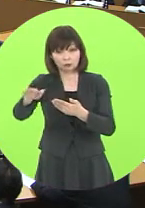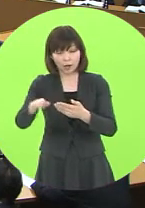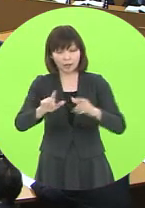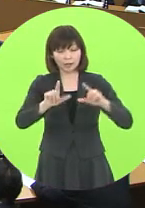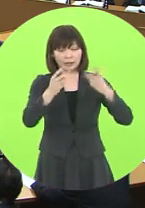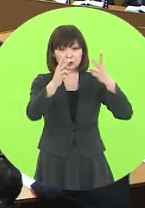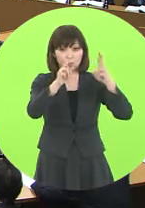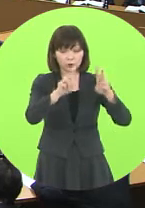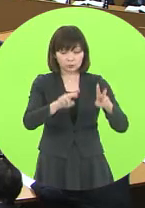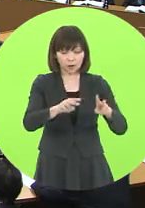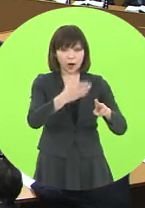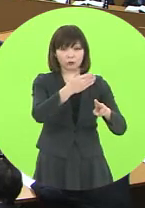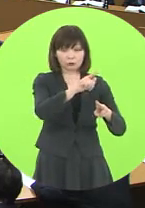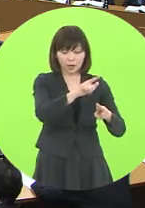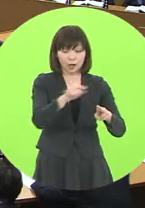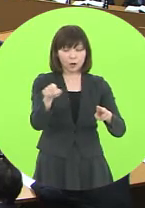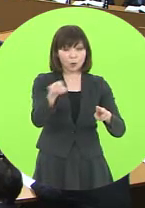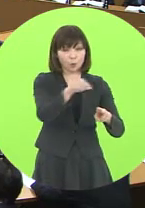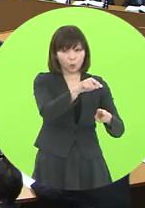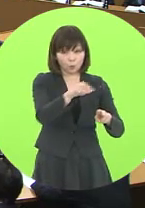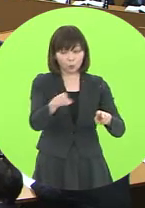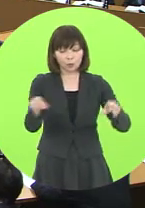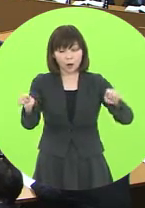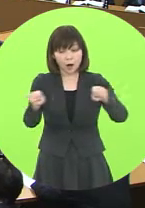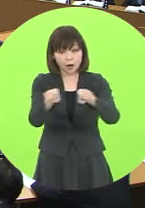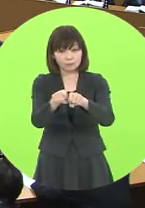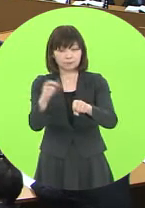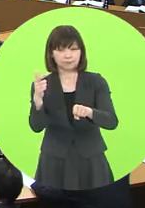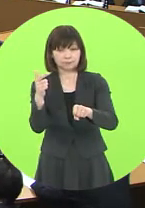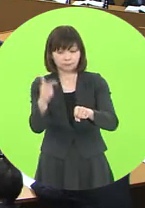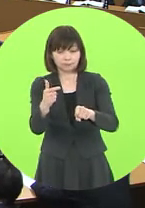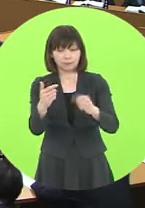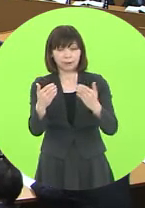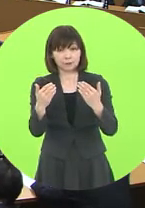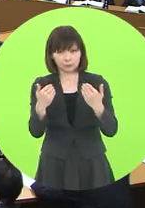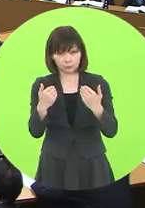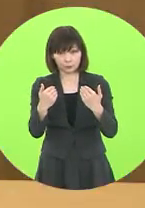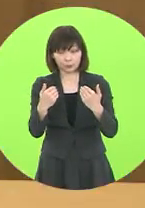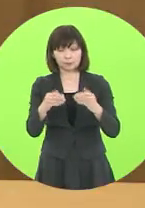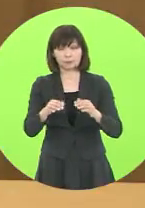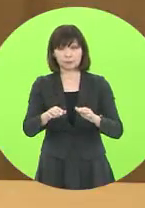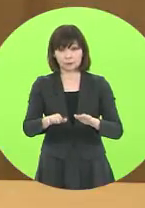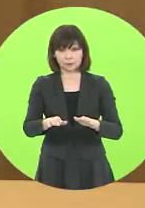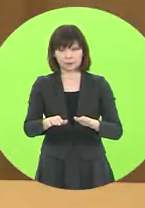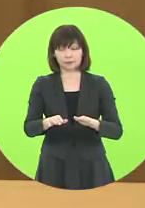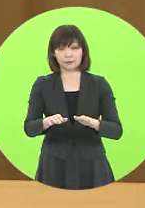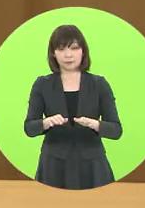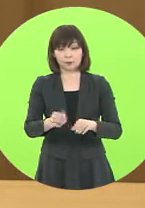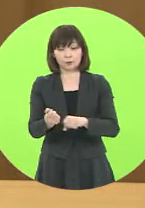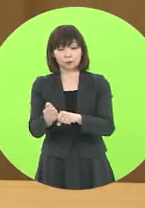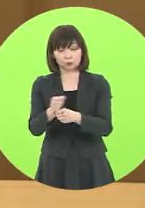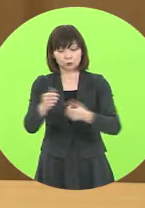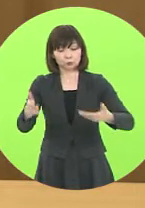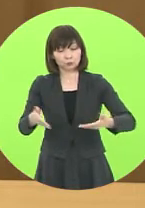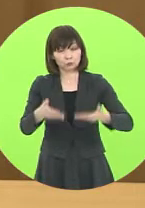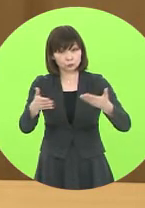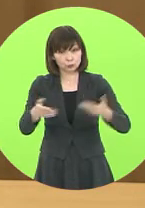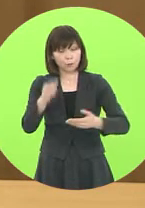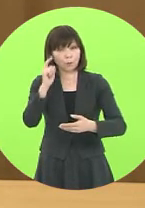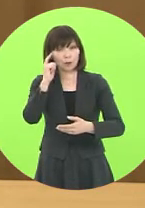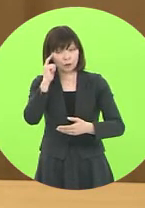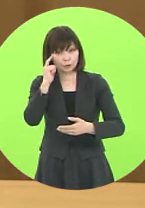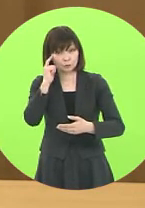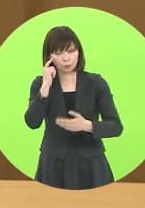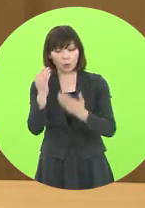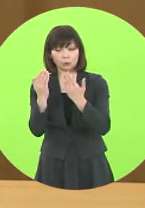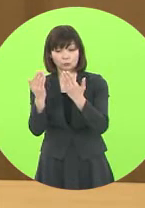島方面、呉方面とのアクセス強化の必要性が高まっている中、復旧・復興の観点から言えば、通勤・